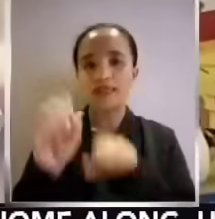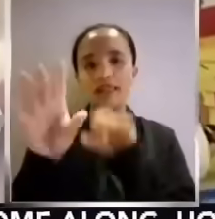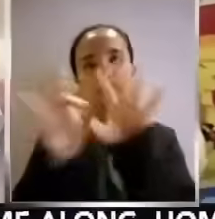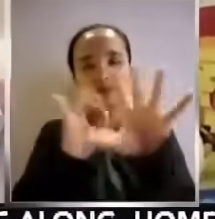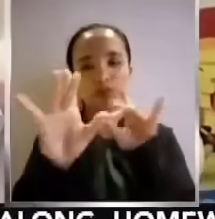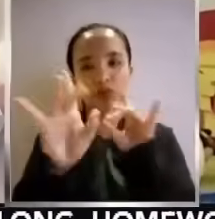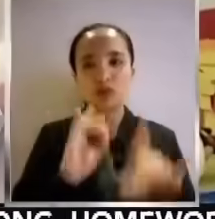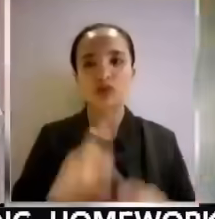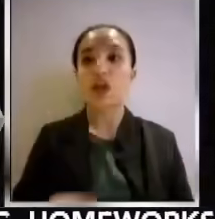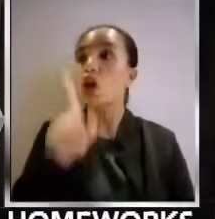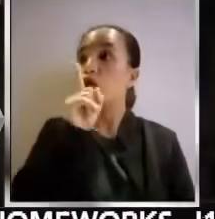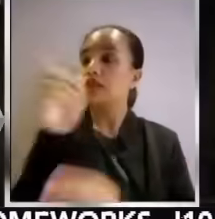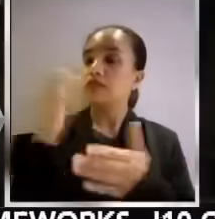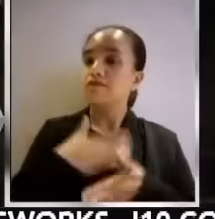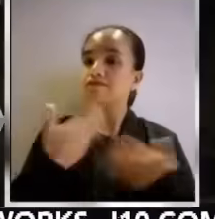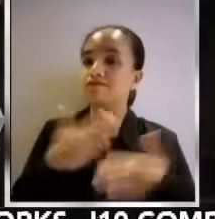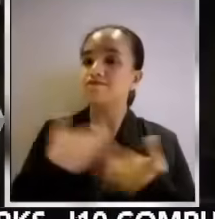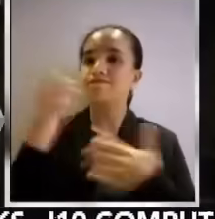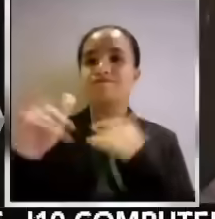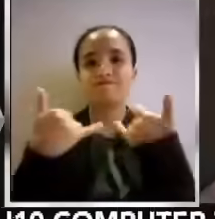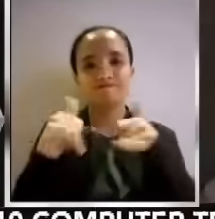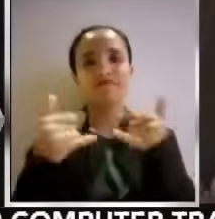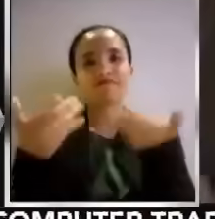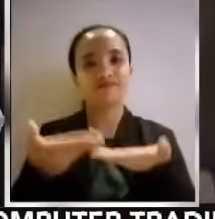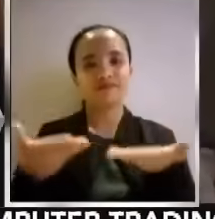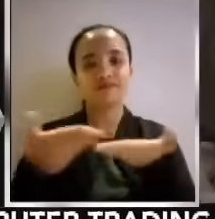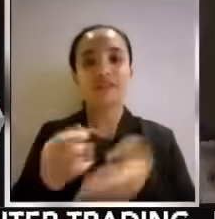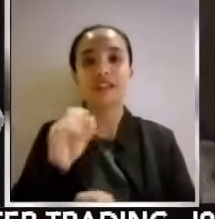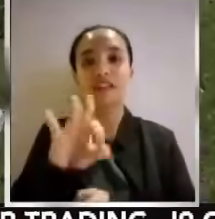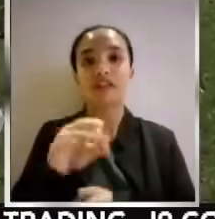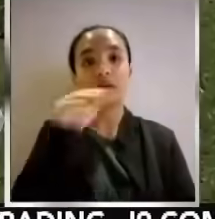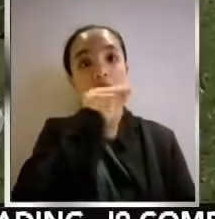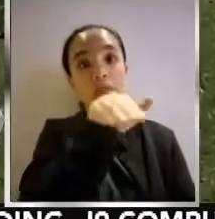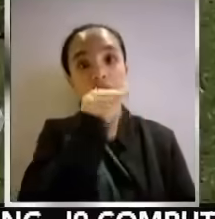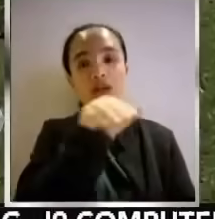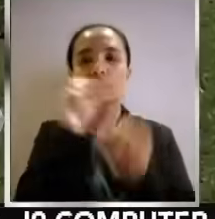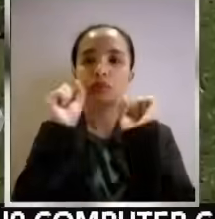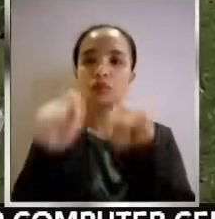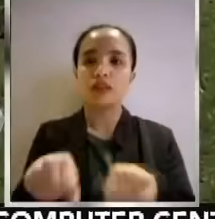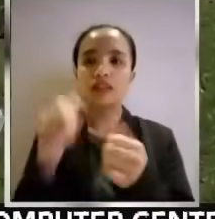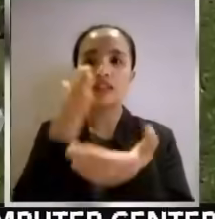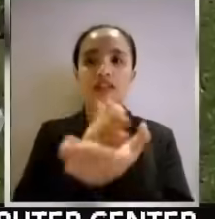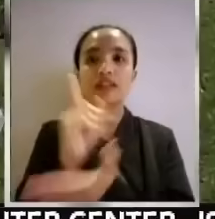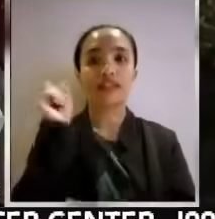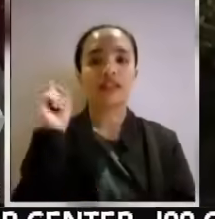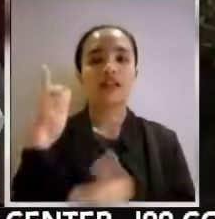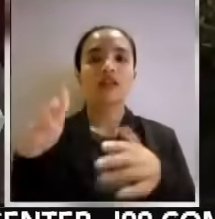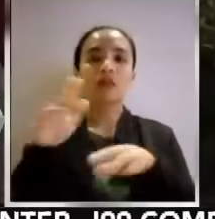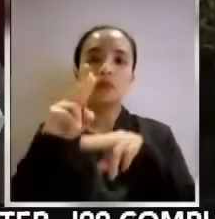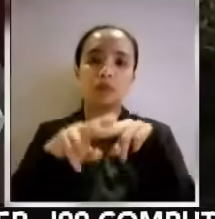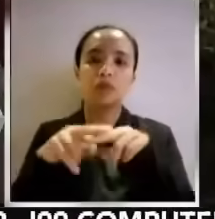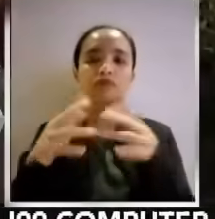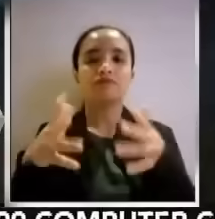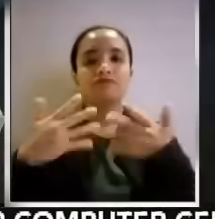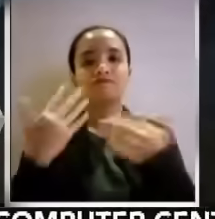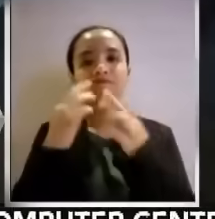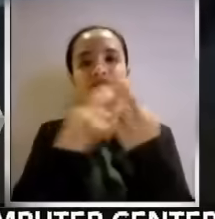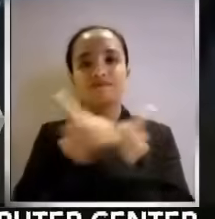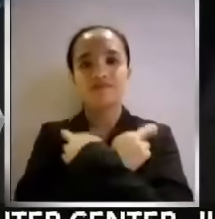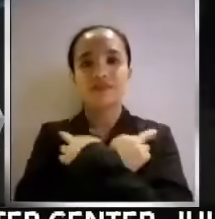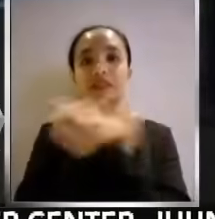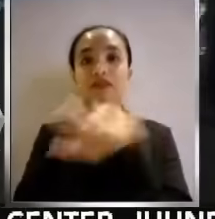ng mga laro dito. Kung mapagod, pwedeng tumigil sandali at magpahinga. Libre lang kasi magmuni-muni sa